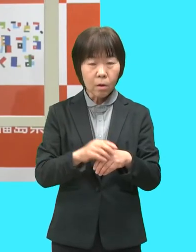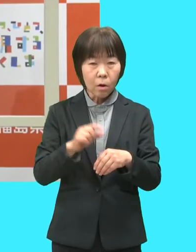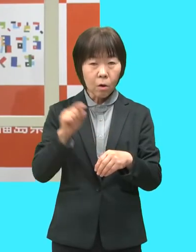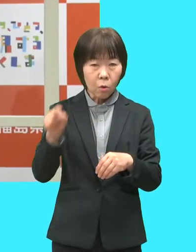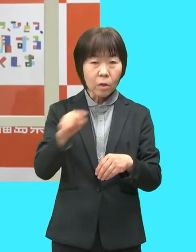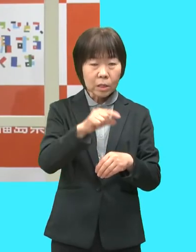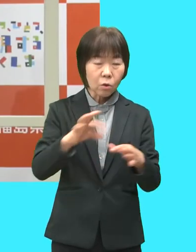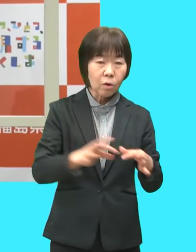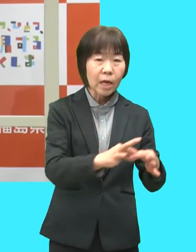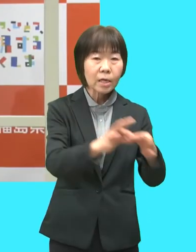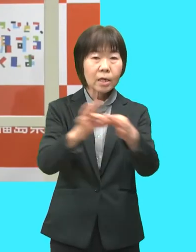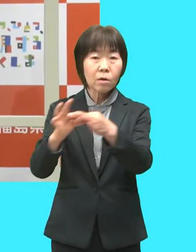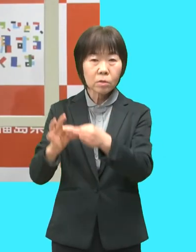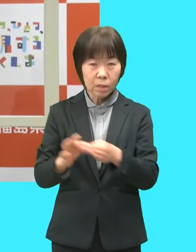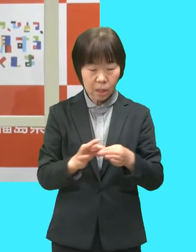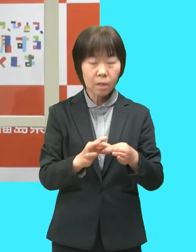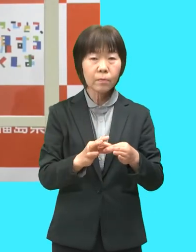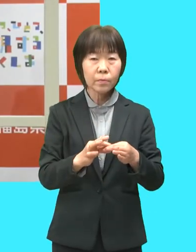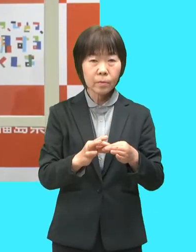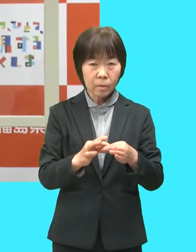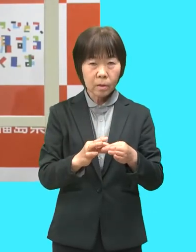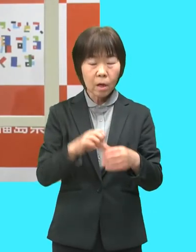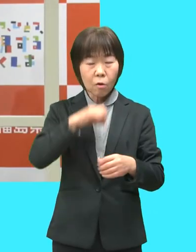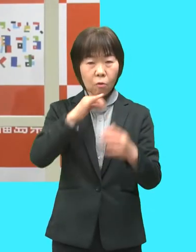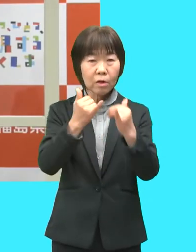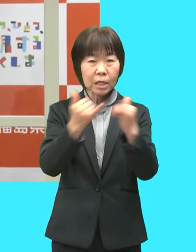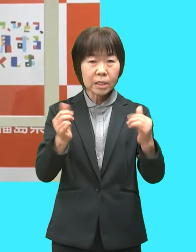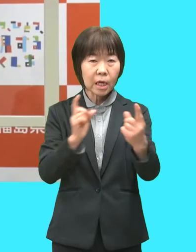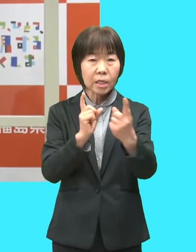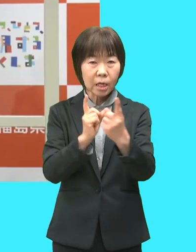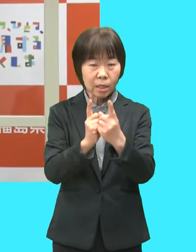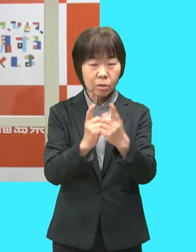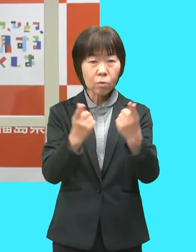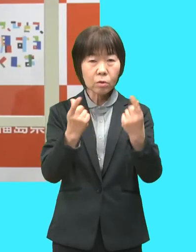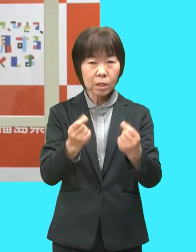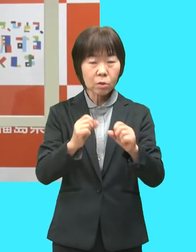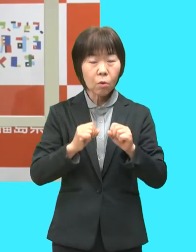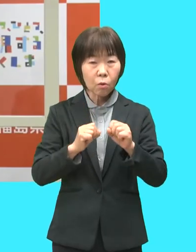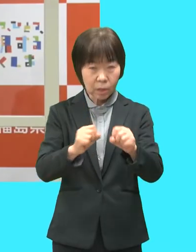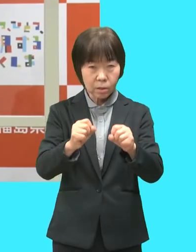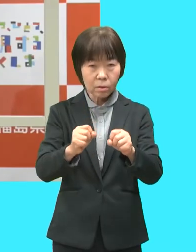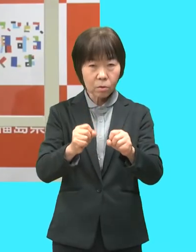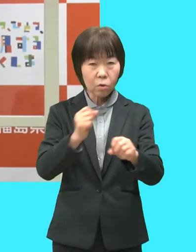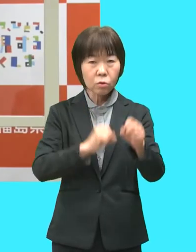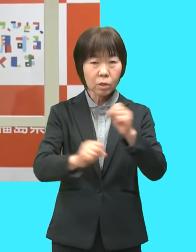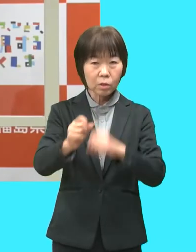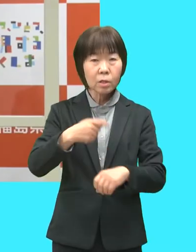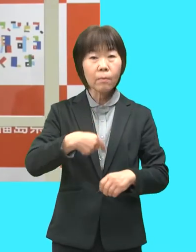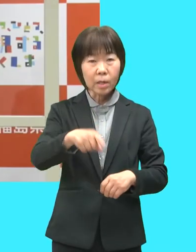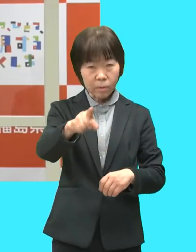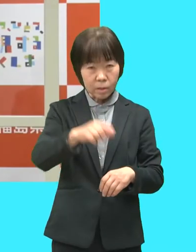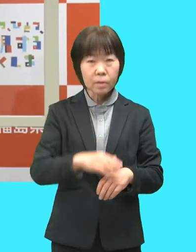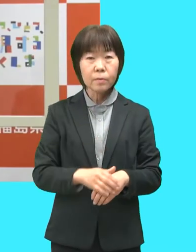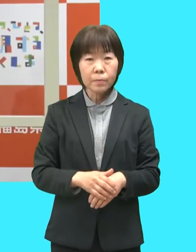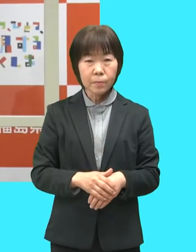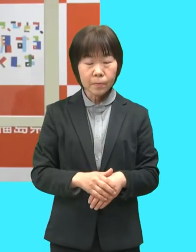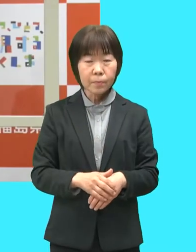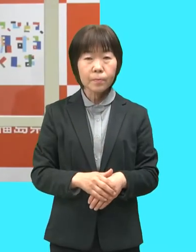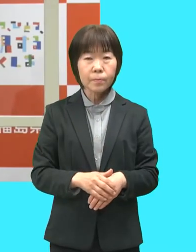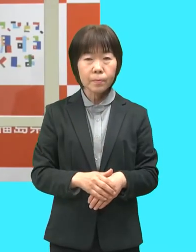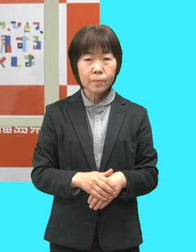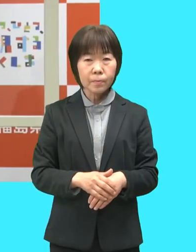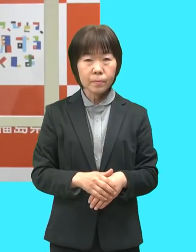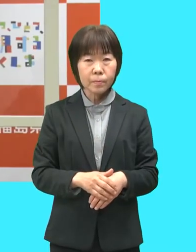々との連携を密にして高齢者対策しっかり行えるよう取り組んでまいります。 よ